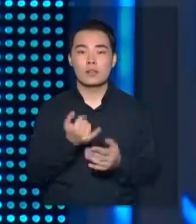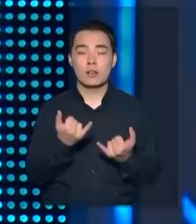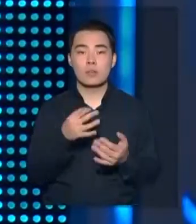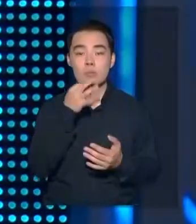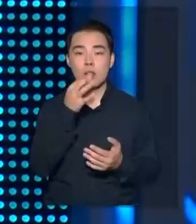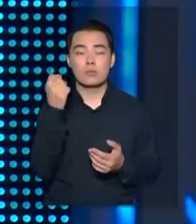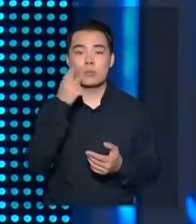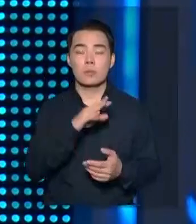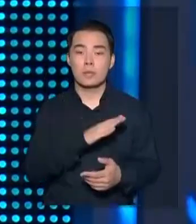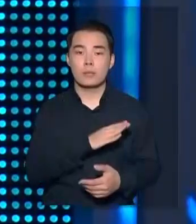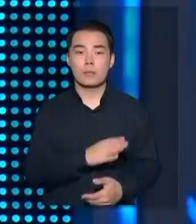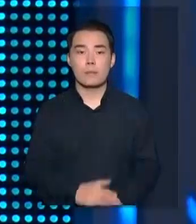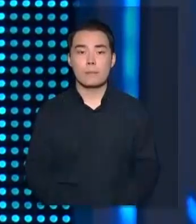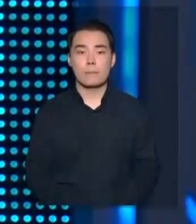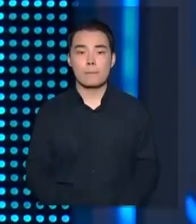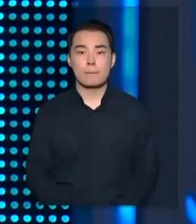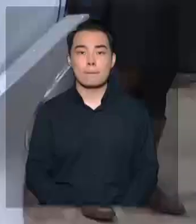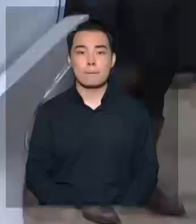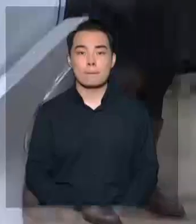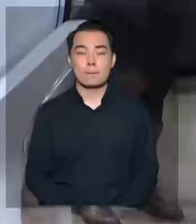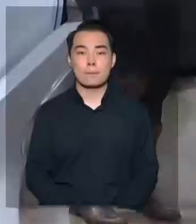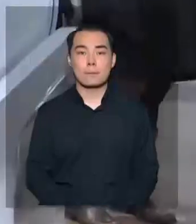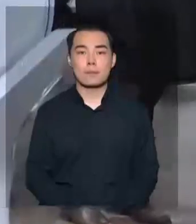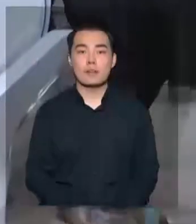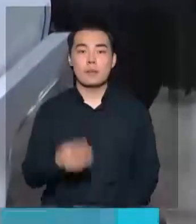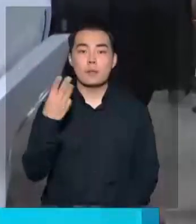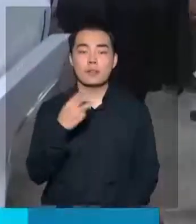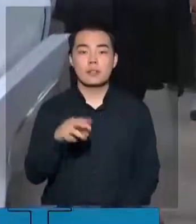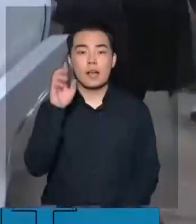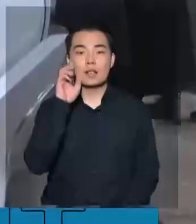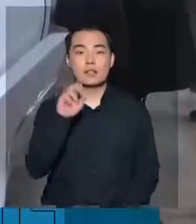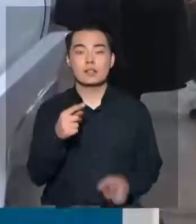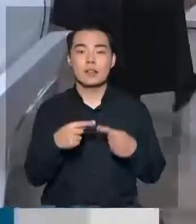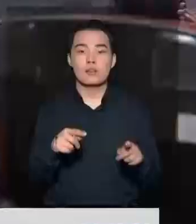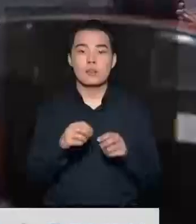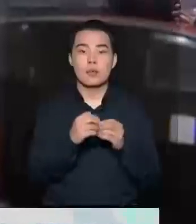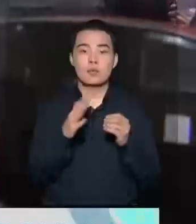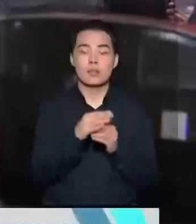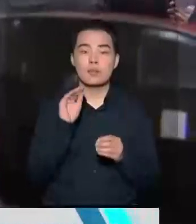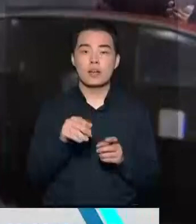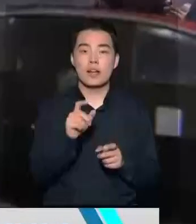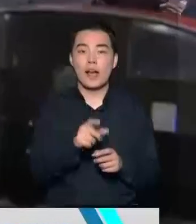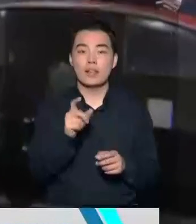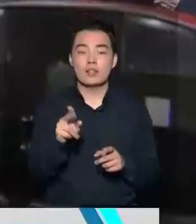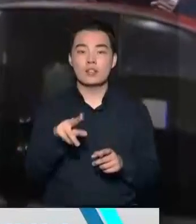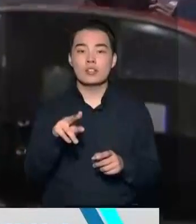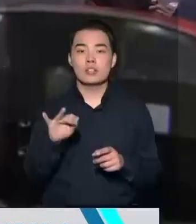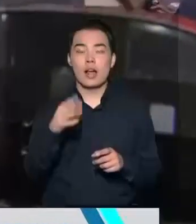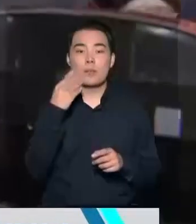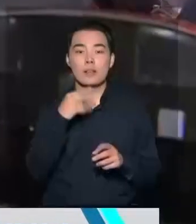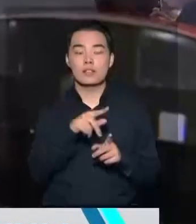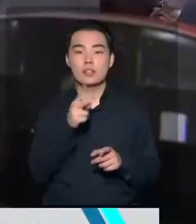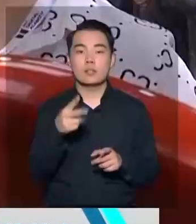Ануар Карбозов Алматыдан. 30 мемлекет, 15 мың адам. Digital Алматы